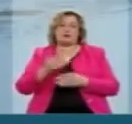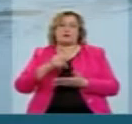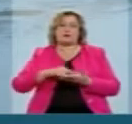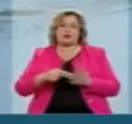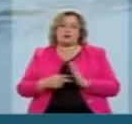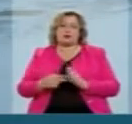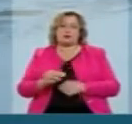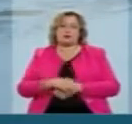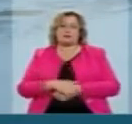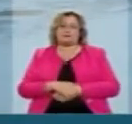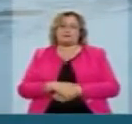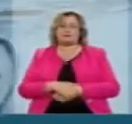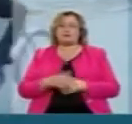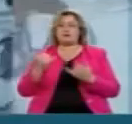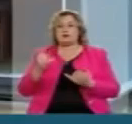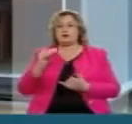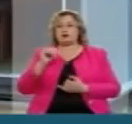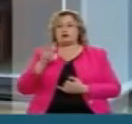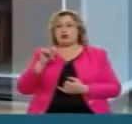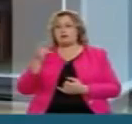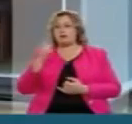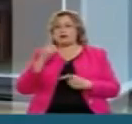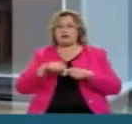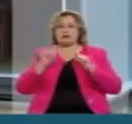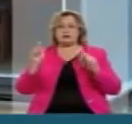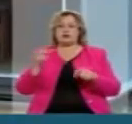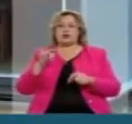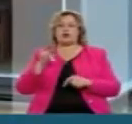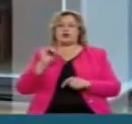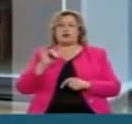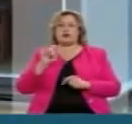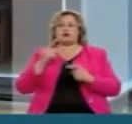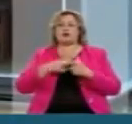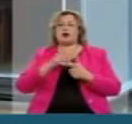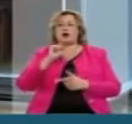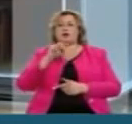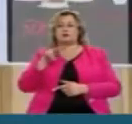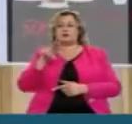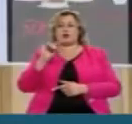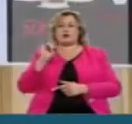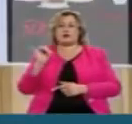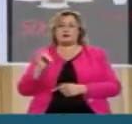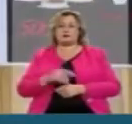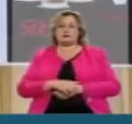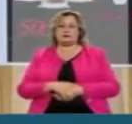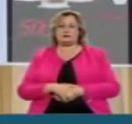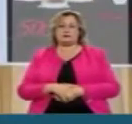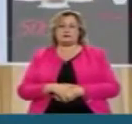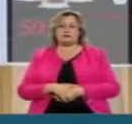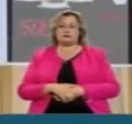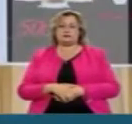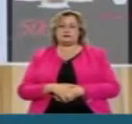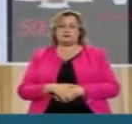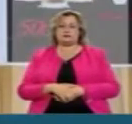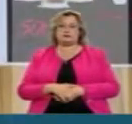аудан аумағында алғашқы болып, ал дөнер деп аталатын дөнер дайындайтын дүңгіршек ашып үлгерген. Ол карантин кезінде үйге тапсырыс қабылдап, халық сұранысын